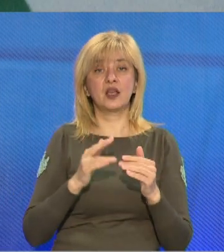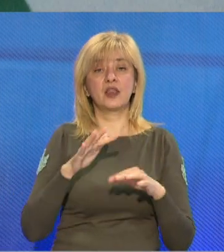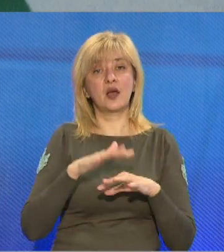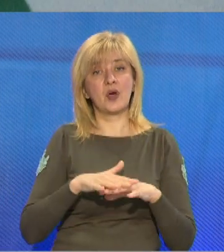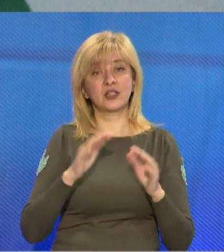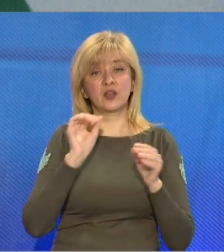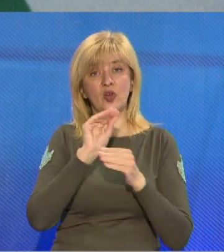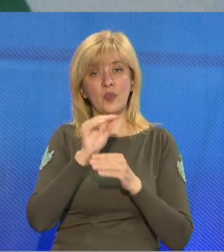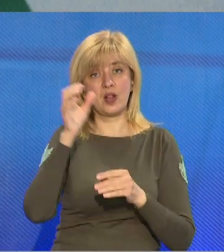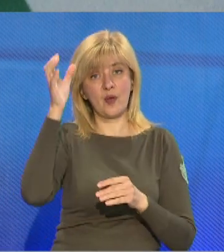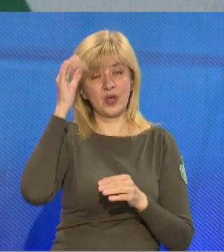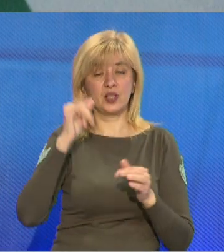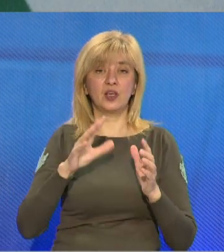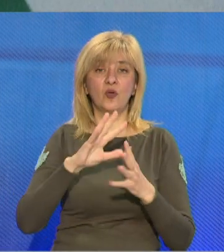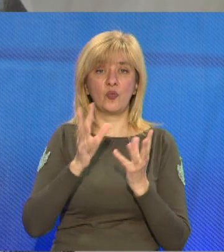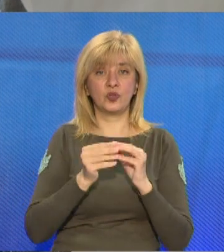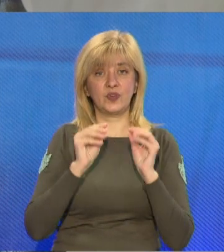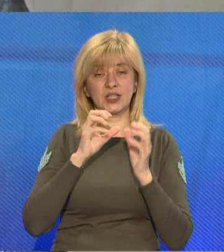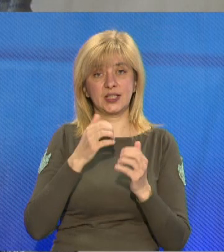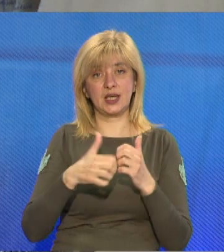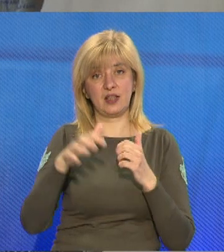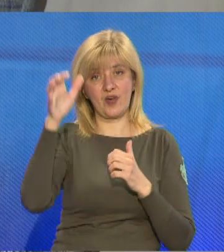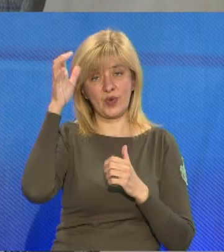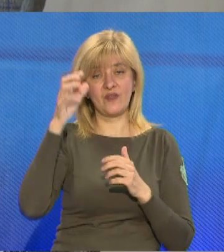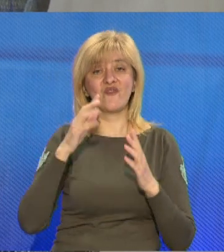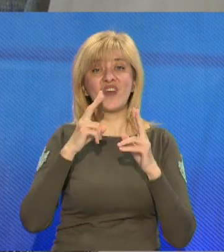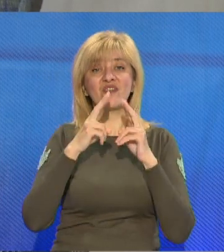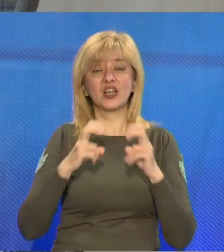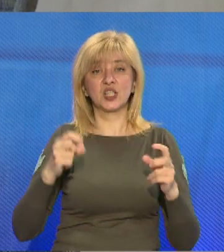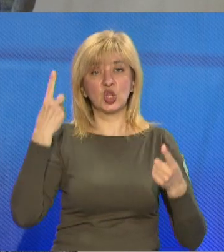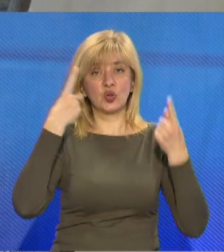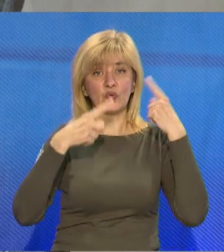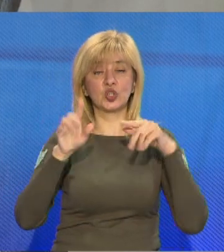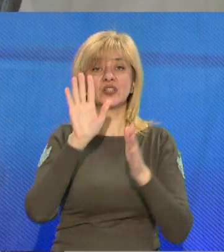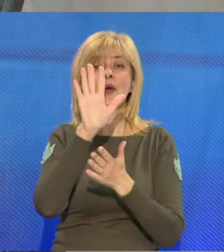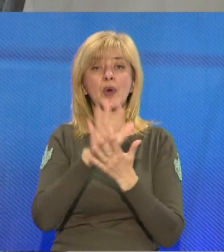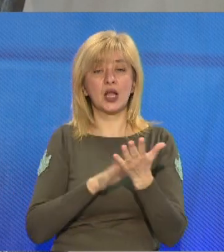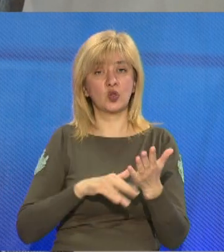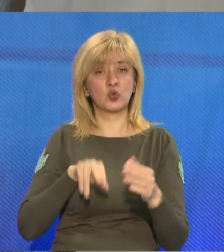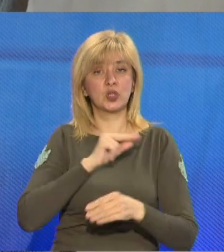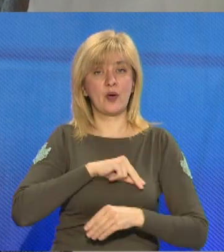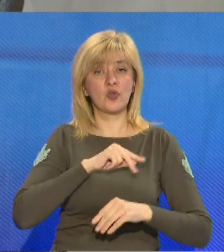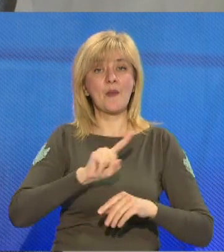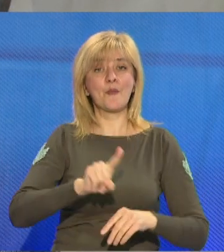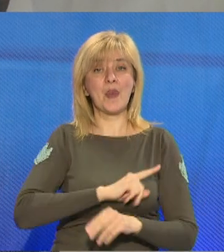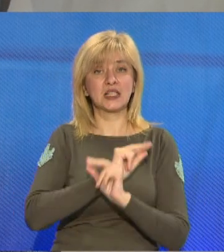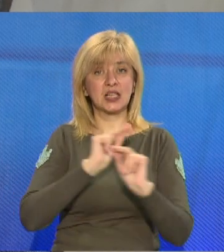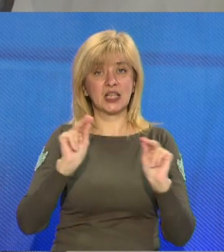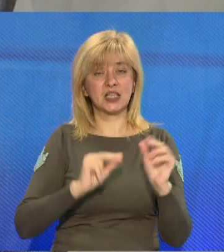так и в учреждениях общего среднего. Во Дворце творчества продолжит работу мастер-классы,